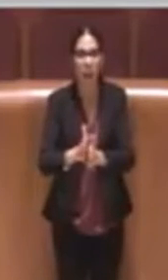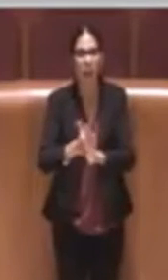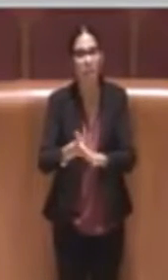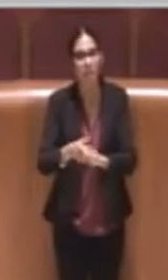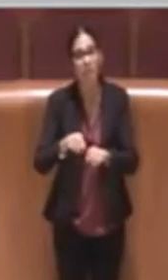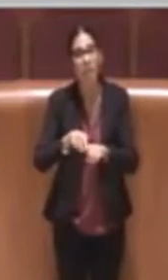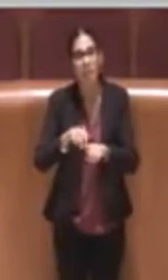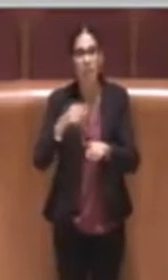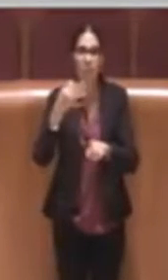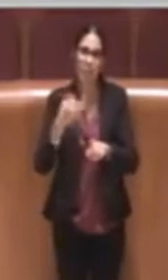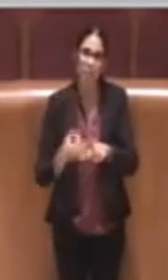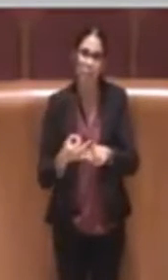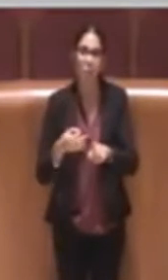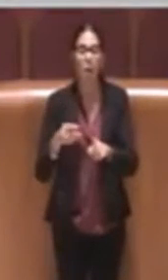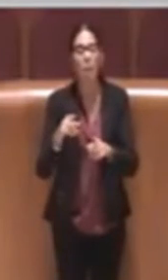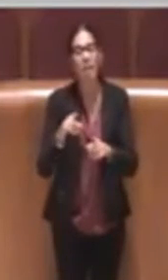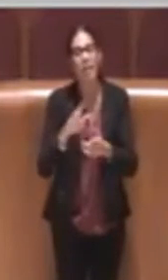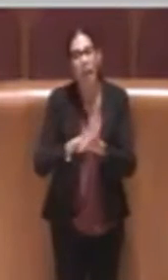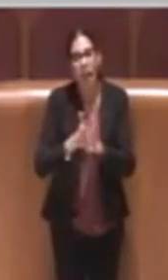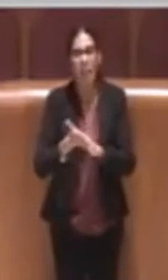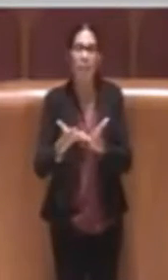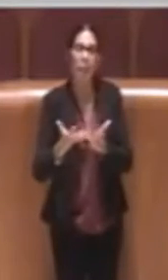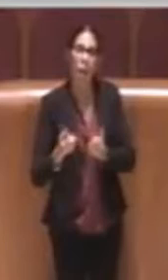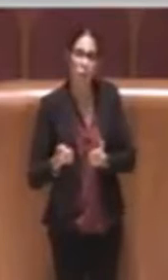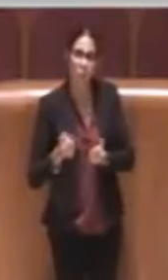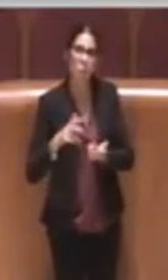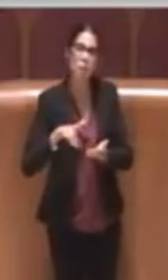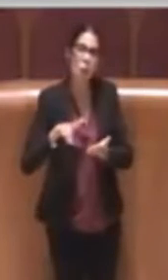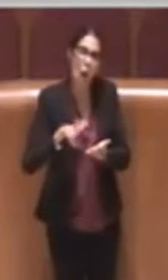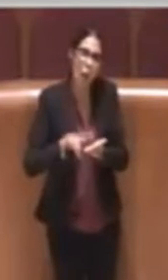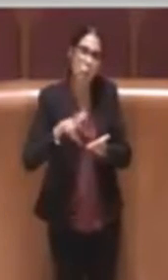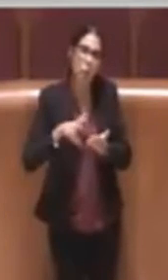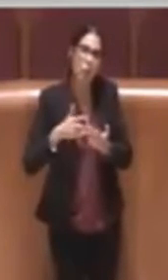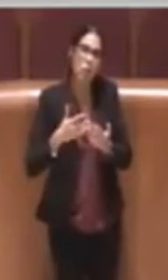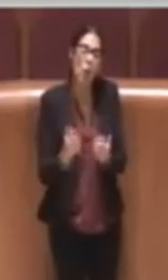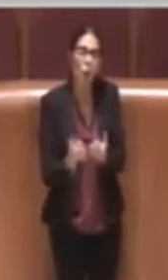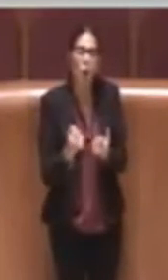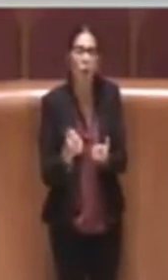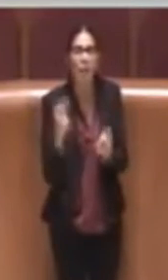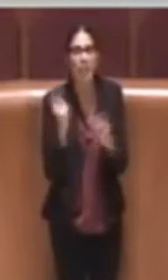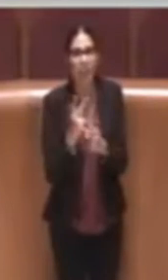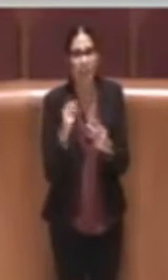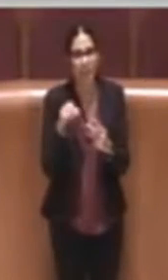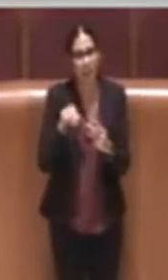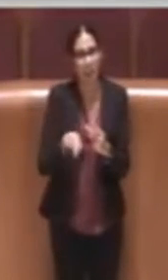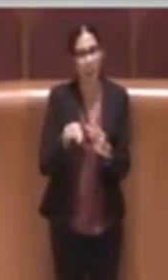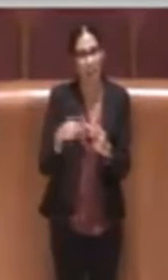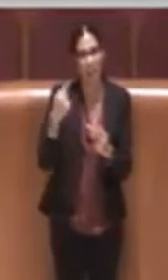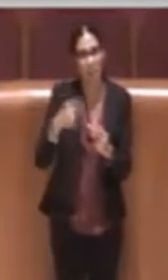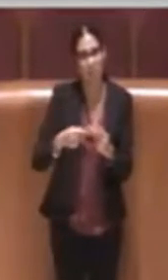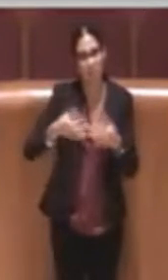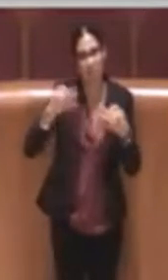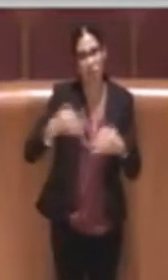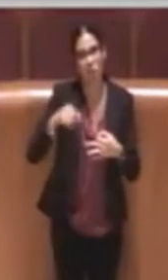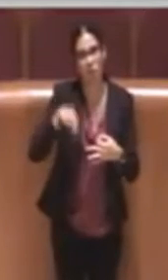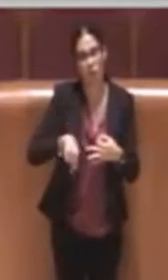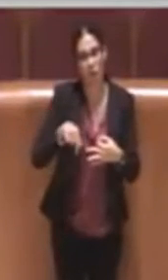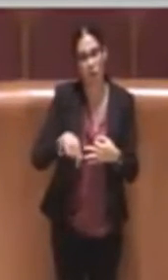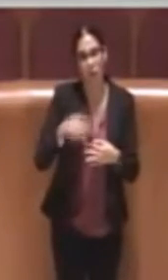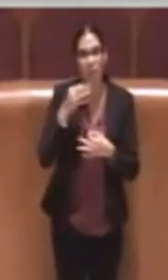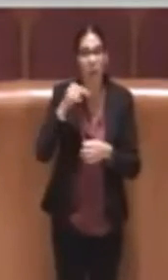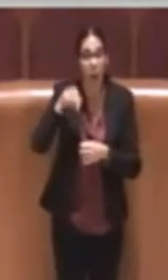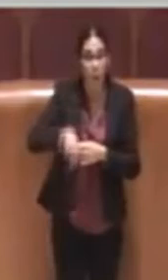di recepimento e di attuazione concreta e reale di questo nostro indirizzo politico. Quindi non è qui